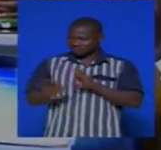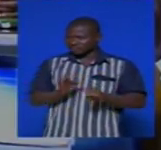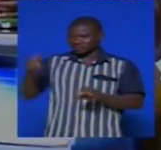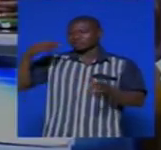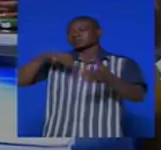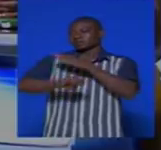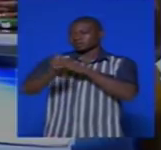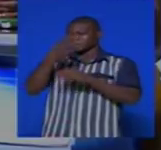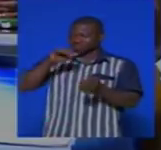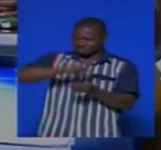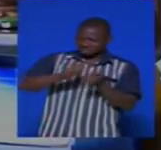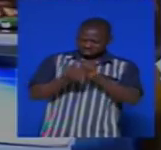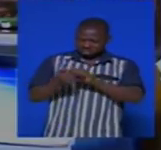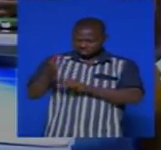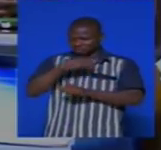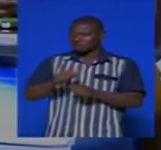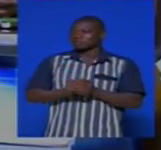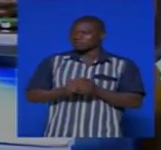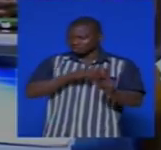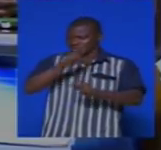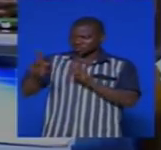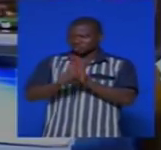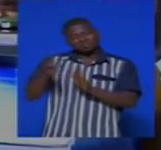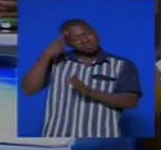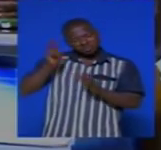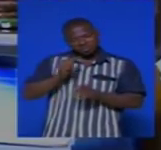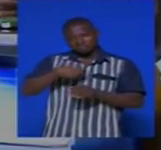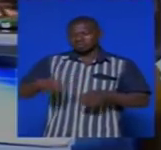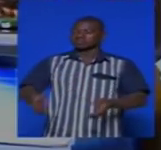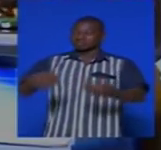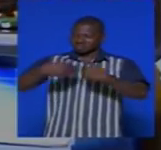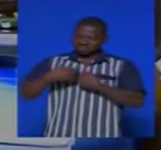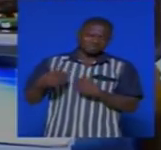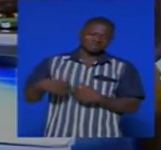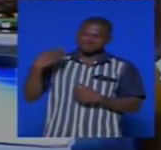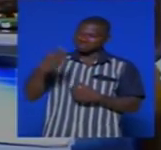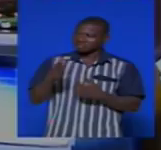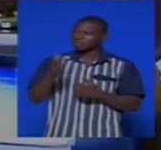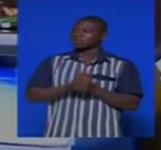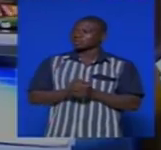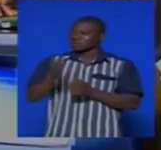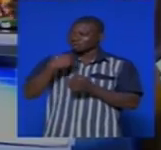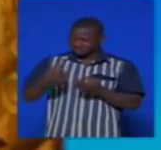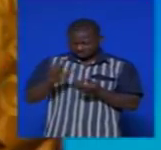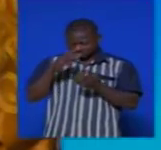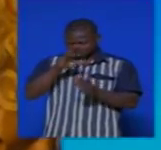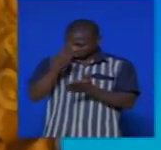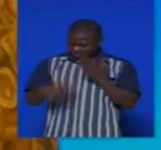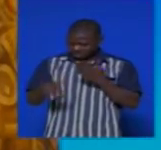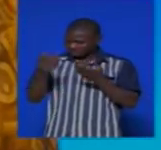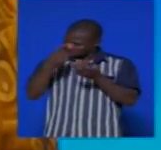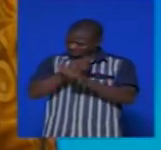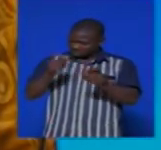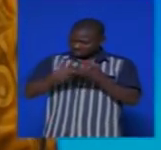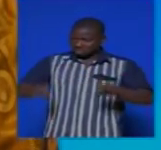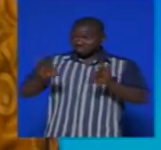changement de la structure de la population pour que nous ayons donc une tranche active beaucoup plus importante donc qu'une tranche dépendante.